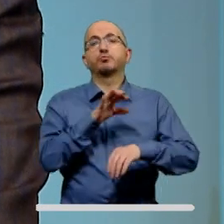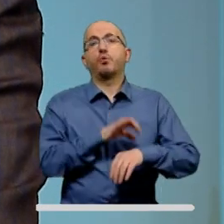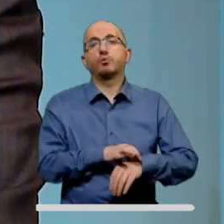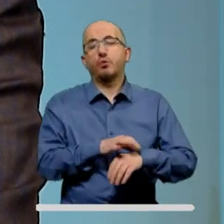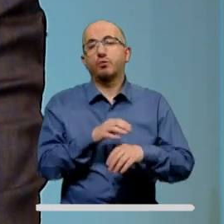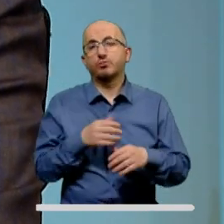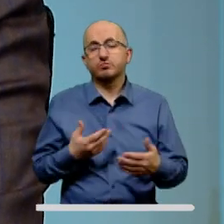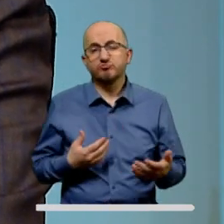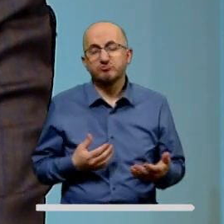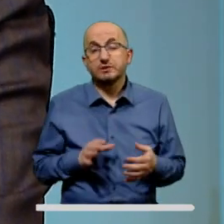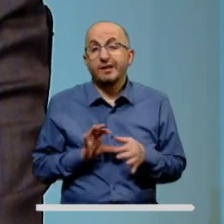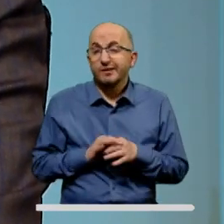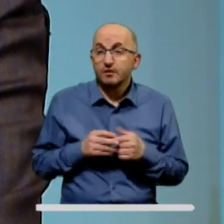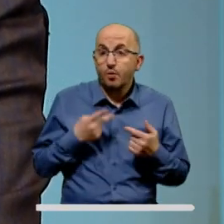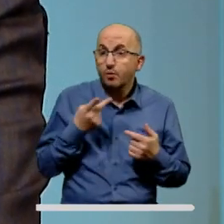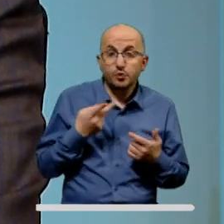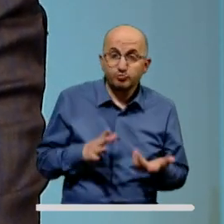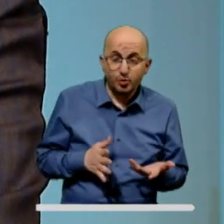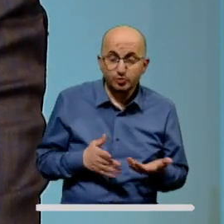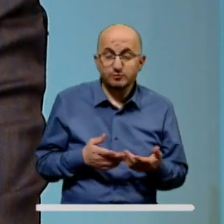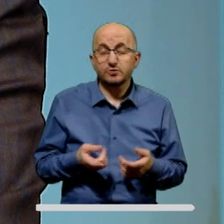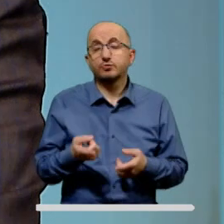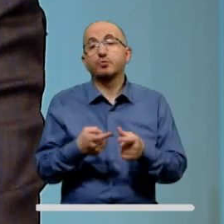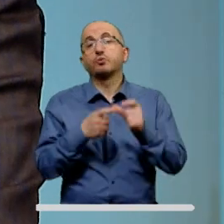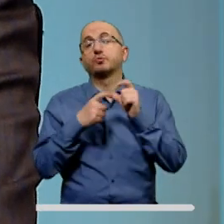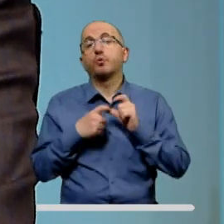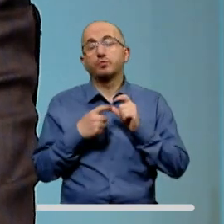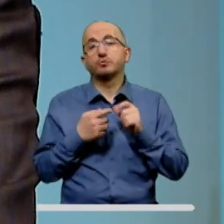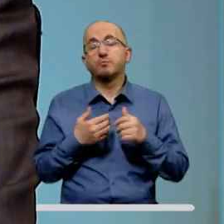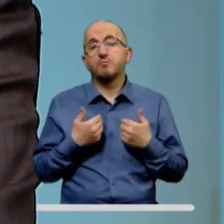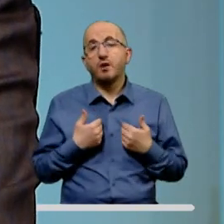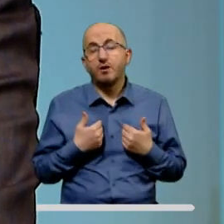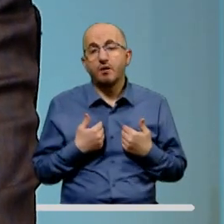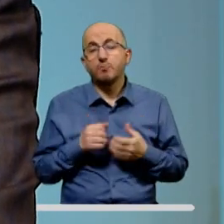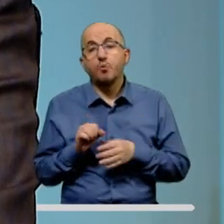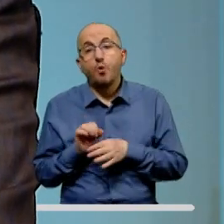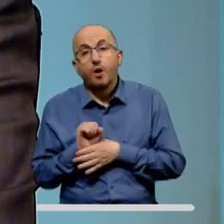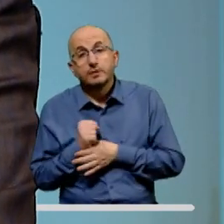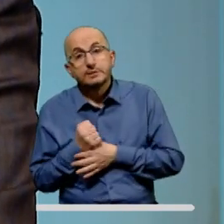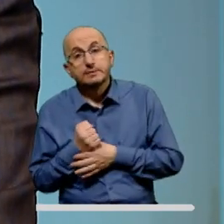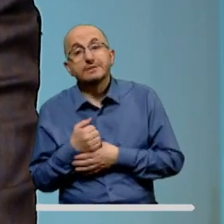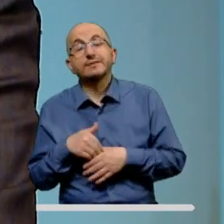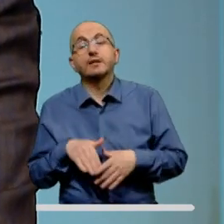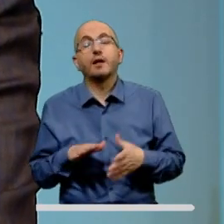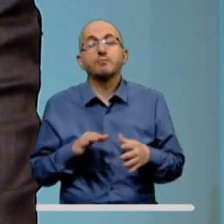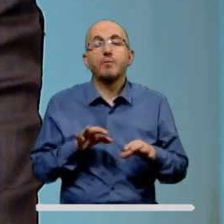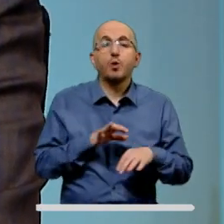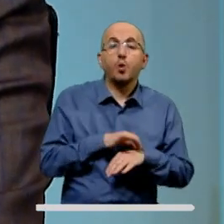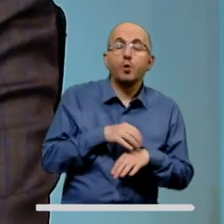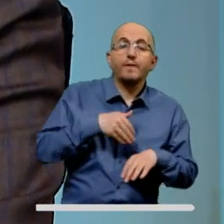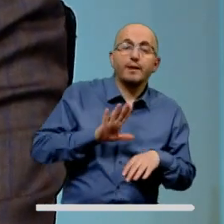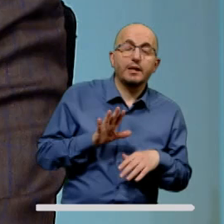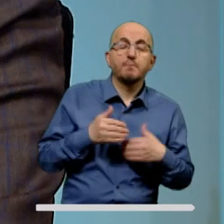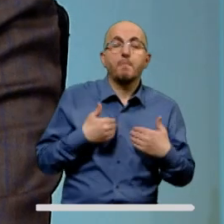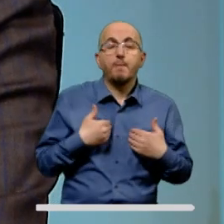doktorluk hakkında konuşmuyoruz Siz bize bir soru sorduğunuzda Efendim ben mühendis değilim Ben Hekim Değilim deyip sadece